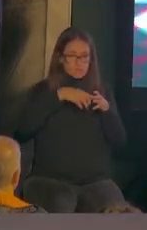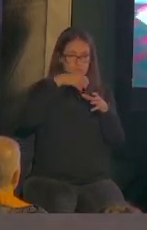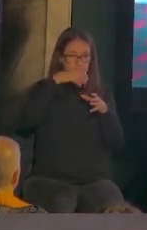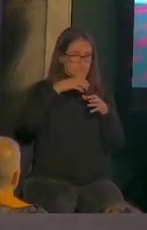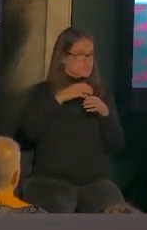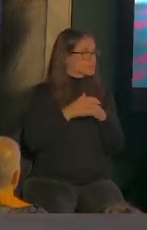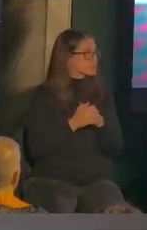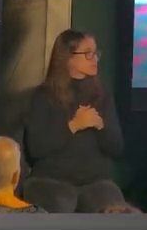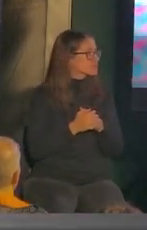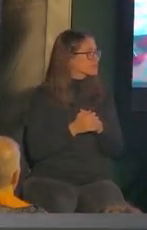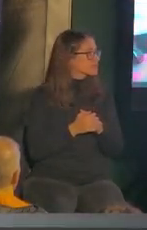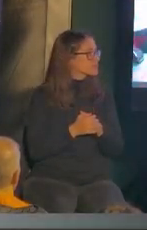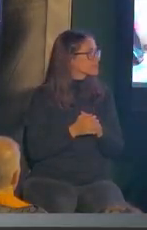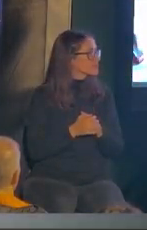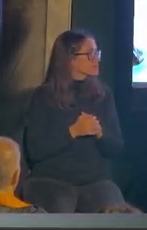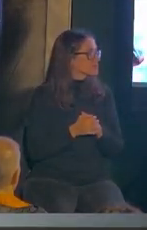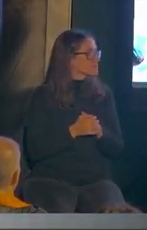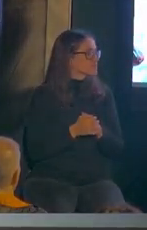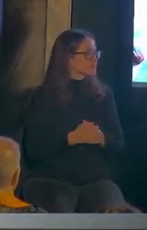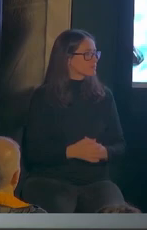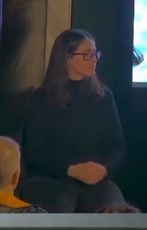caigui.